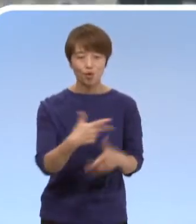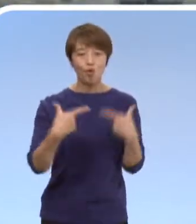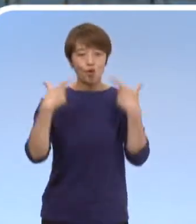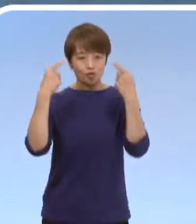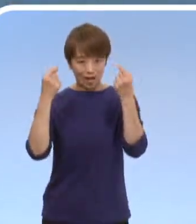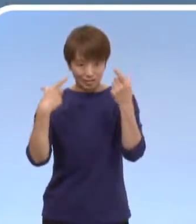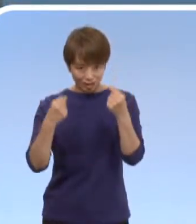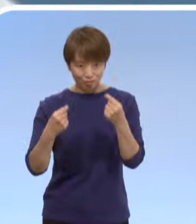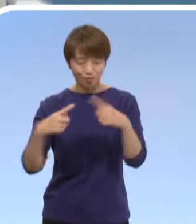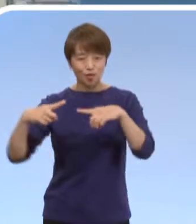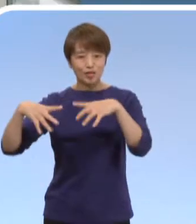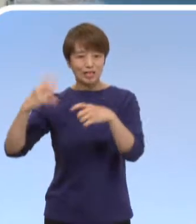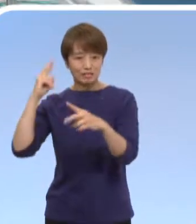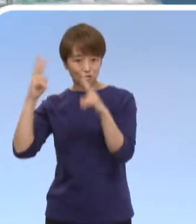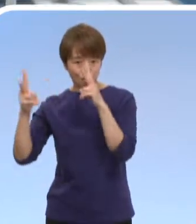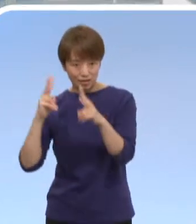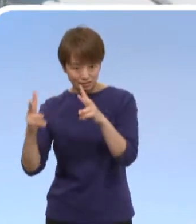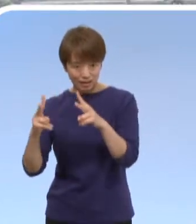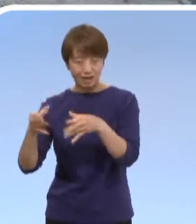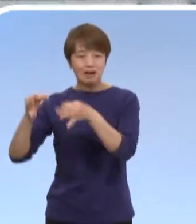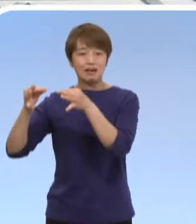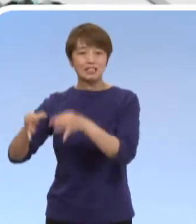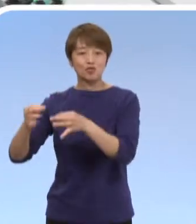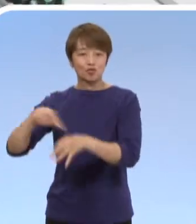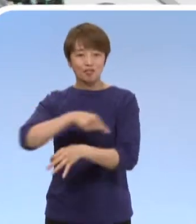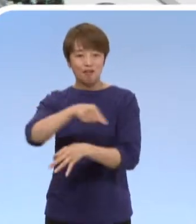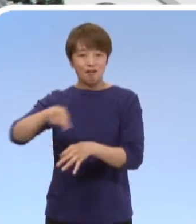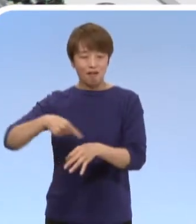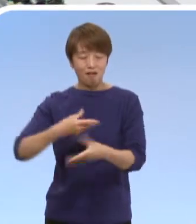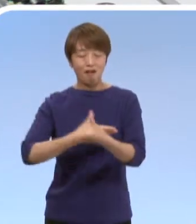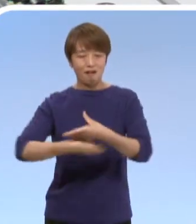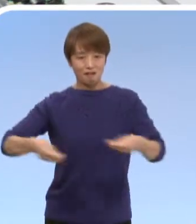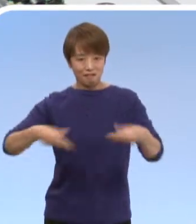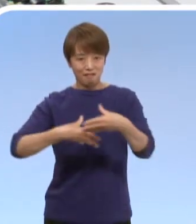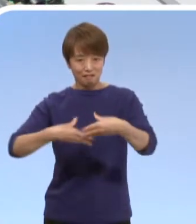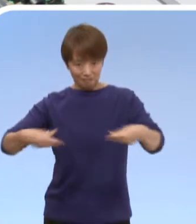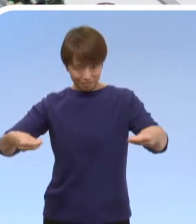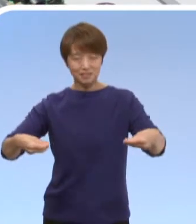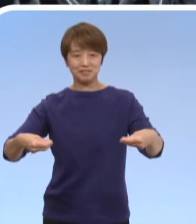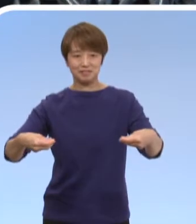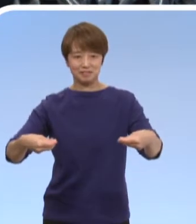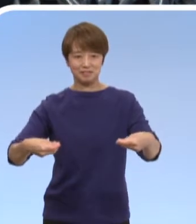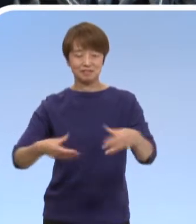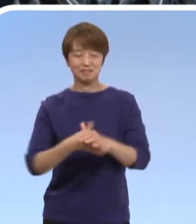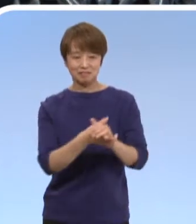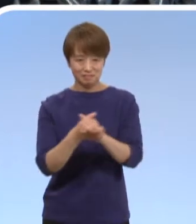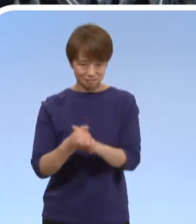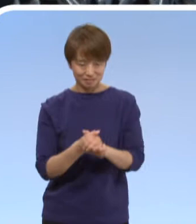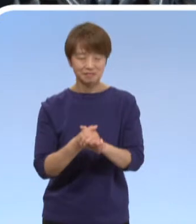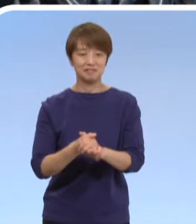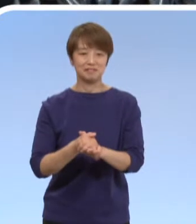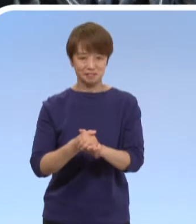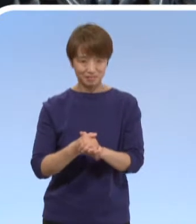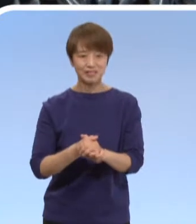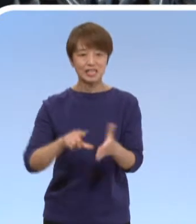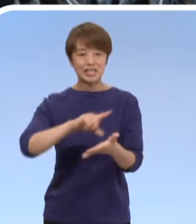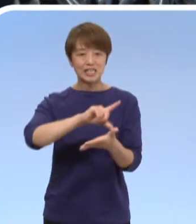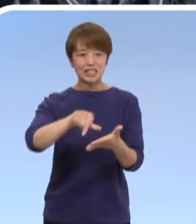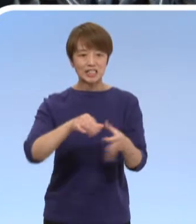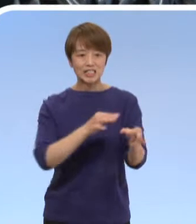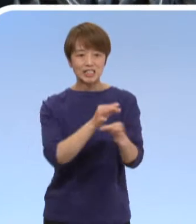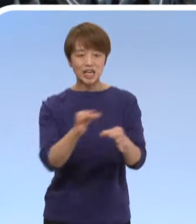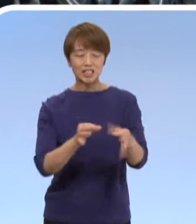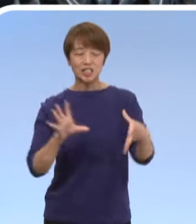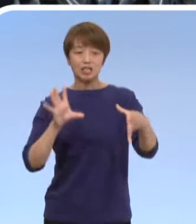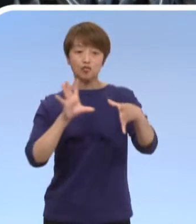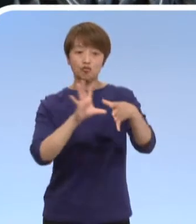と、それから発電会社の PS 洲本株式会社と地元金融機関の人たちとみんなで協定を結んで、地域